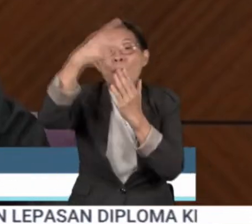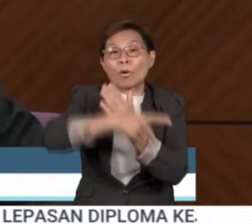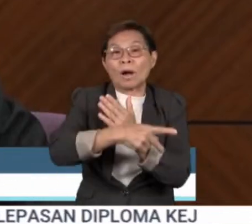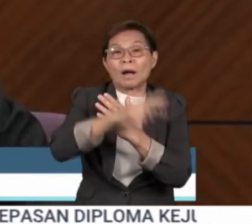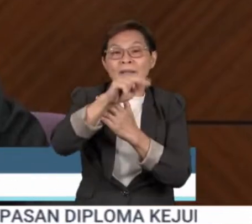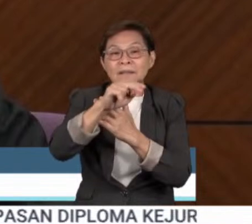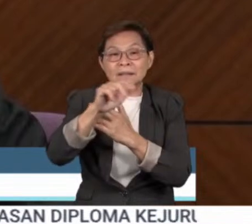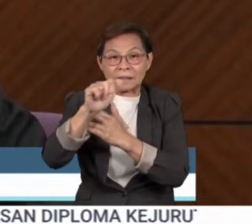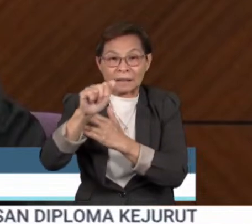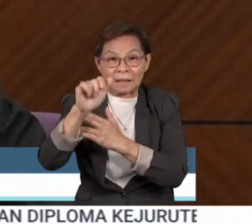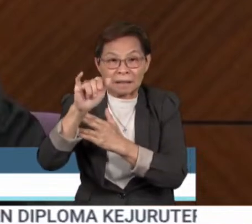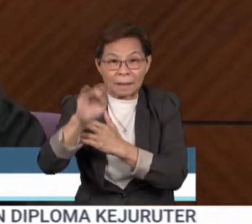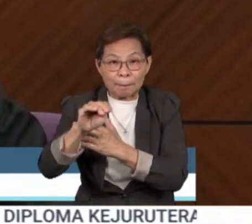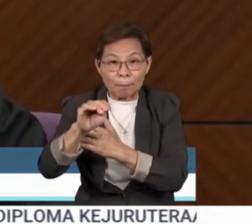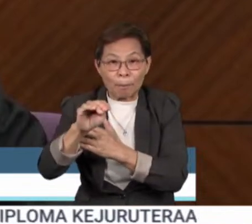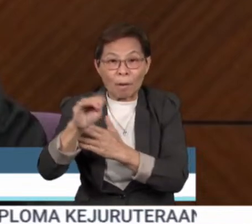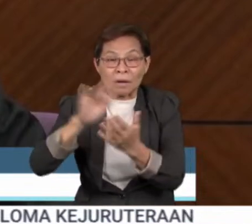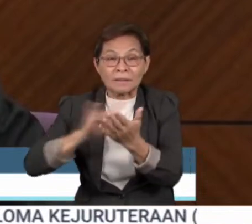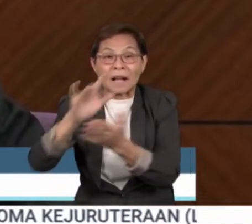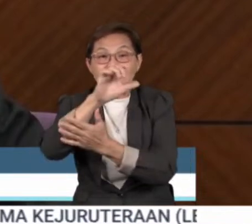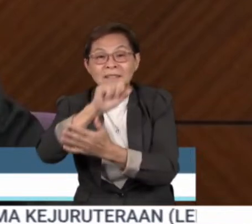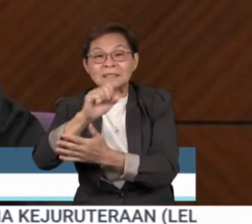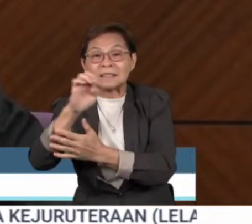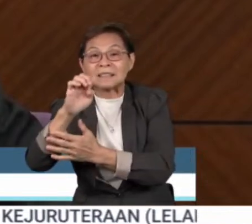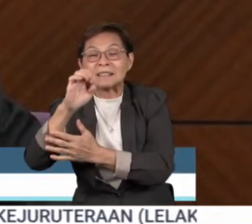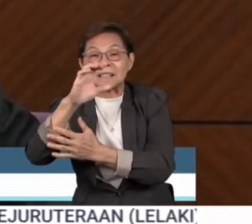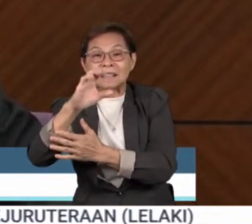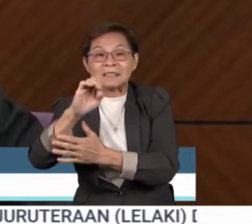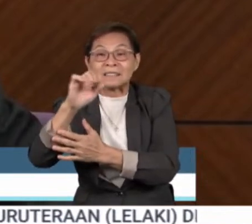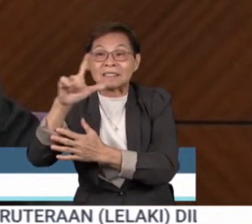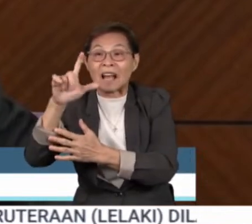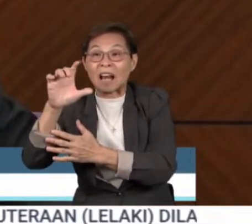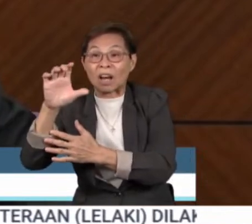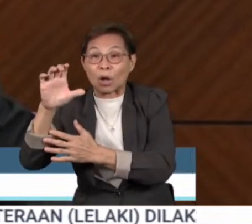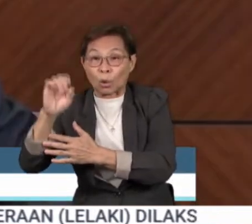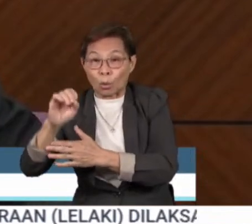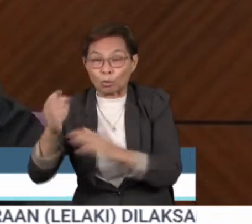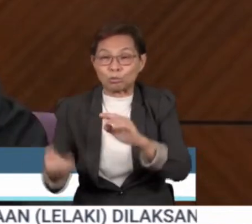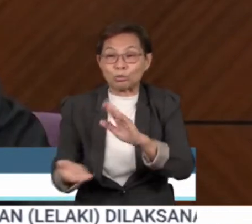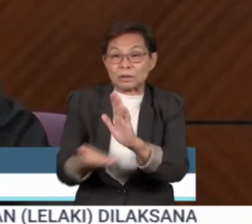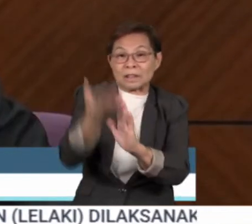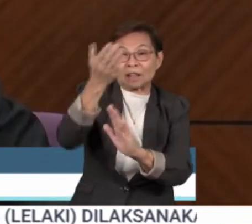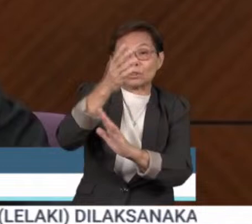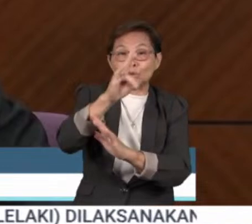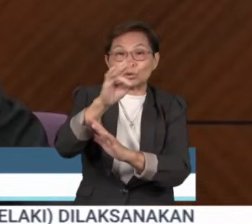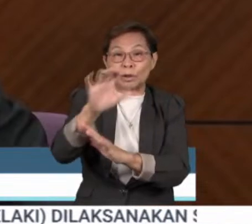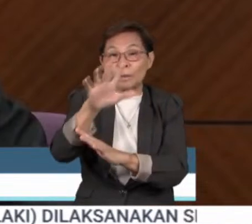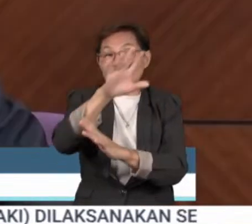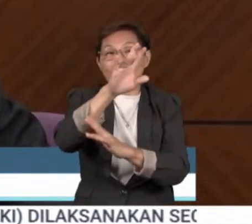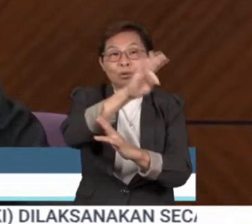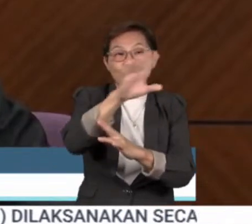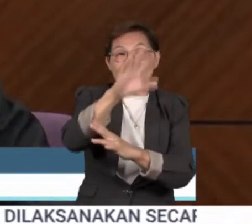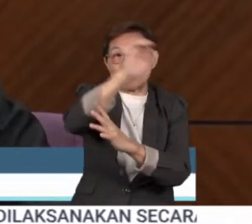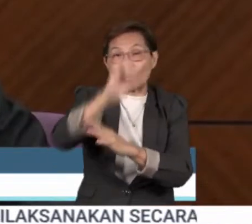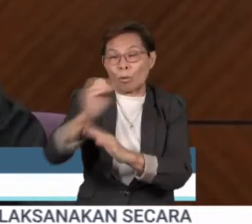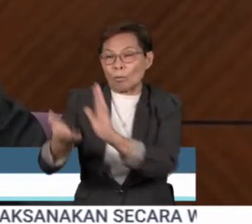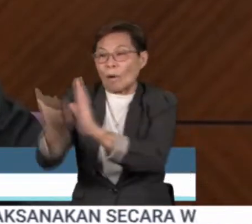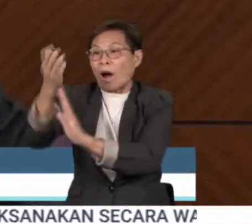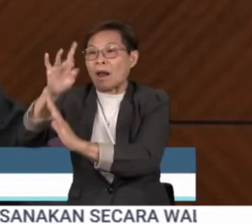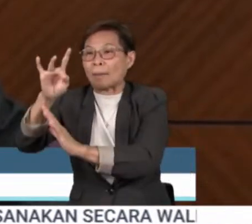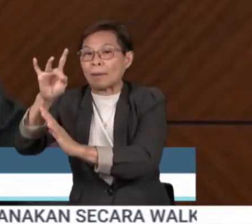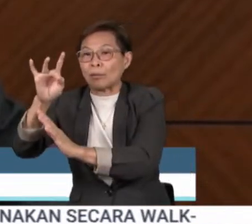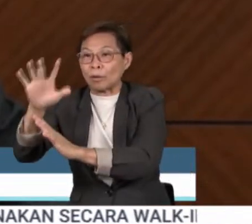NEM Nova dan program SELCO ditingkatkan daripada 75% kepada